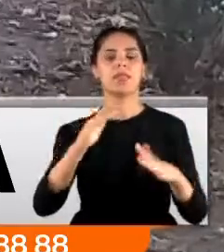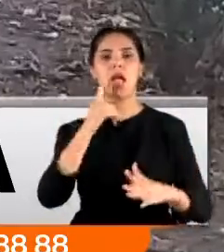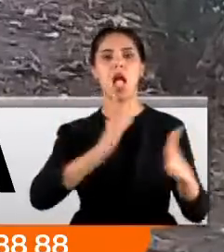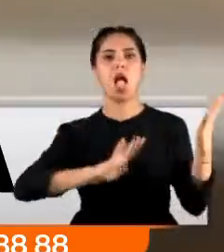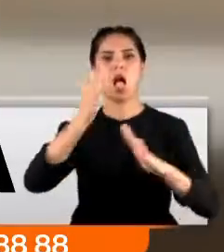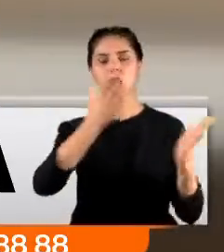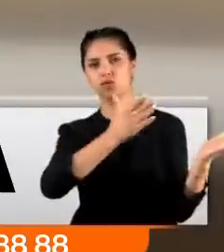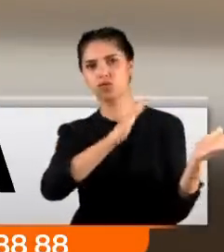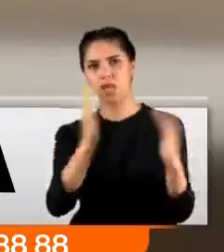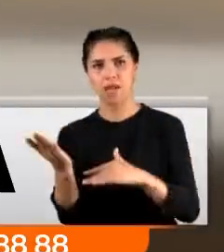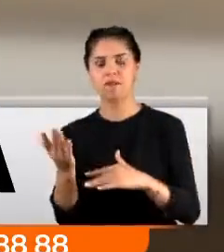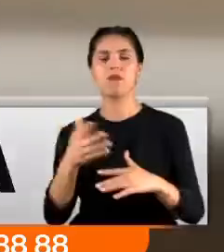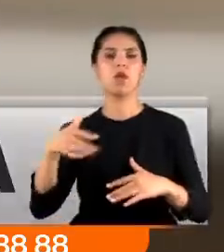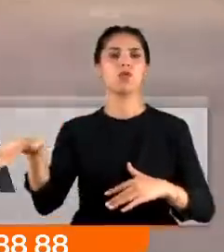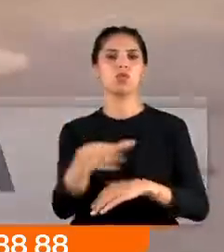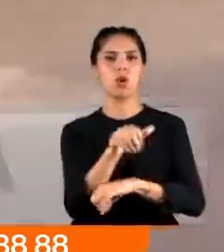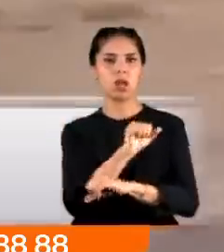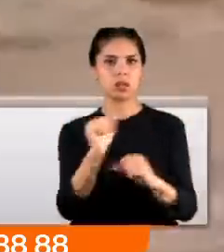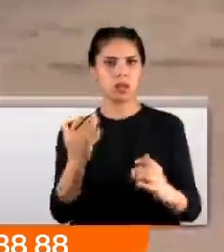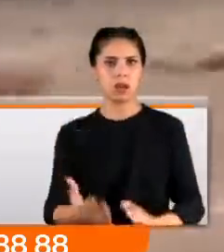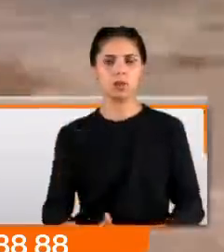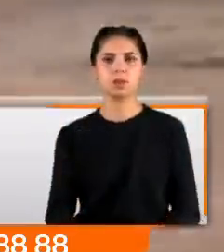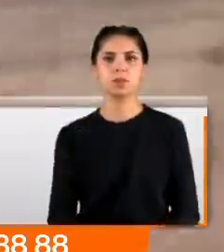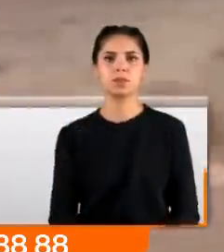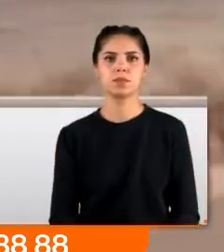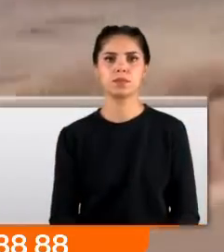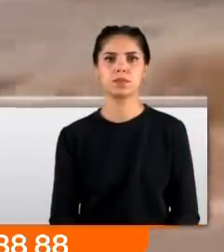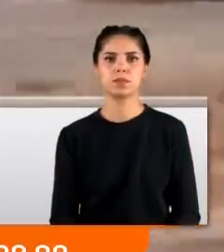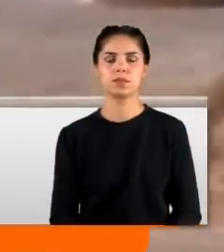Ağaçlar devrildi, sokaklar suya gömüldü.